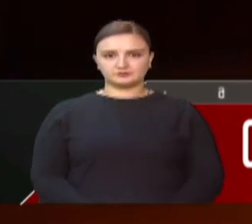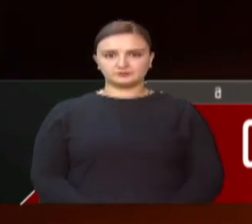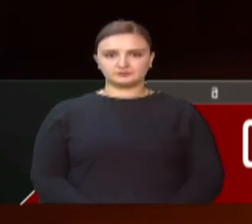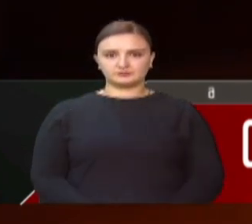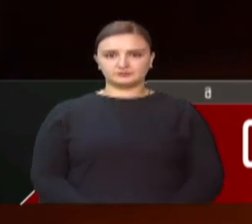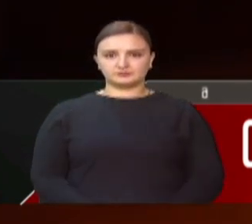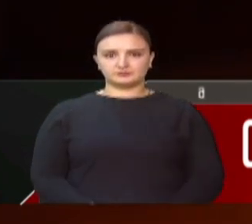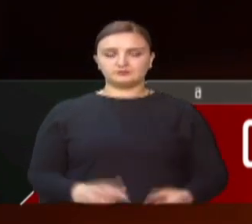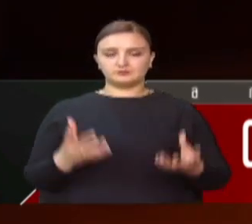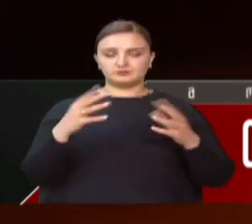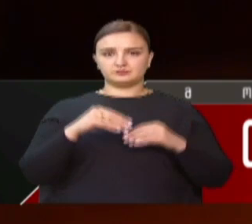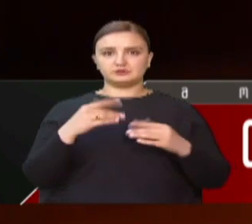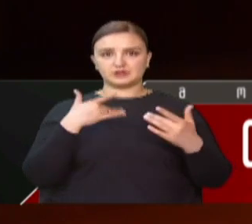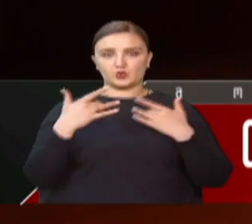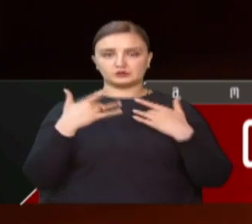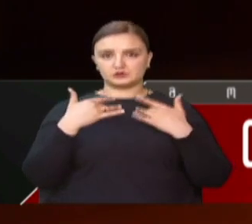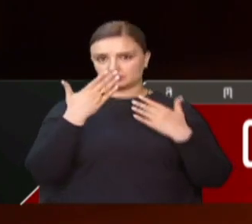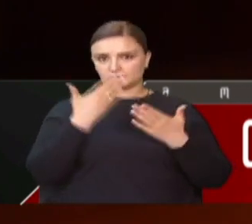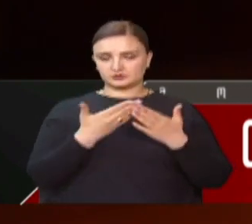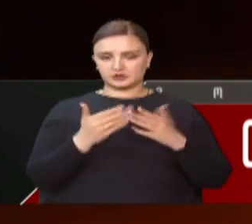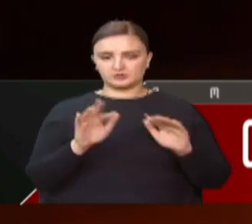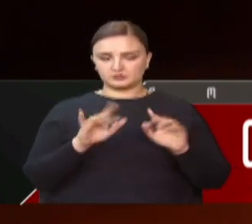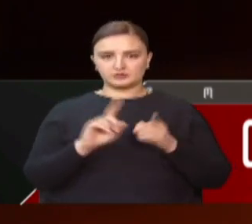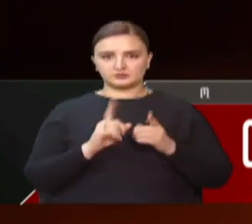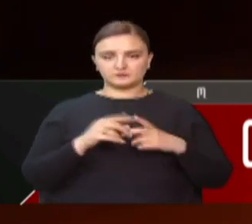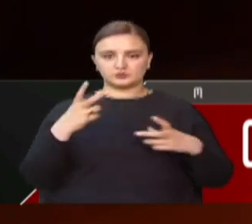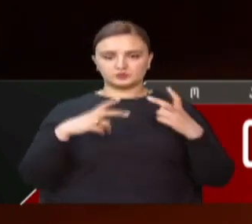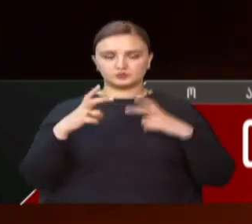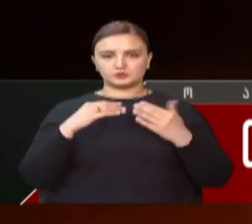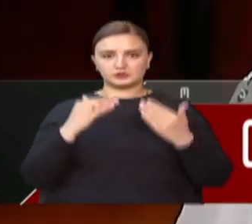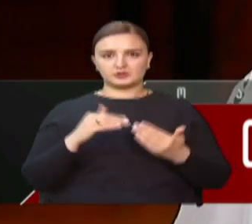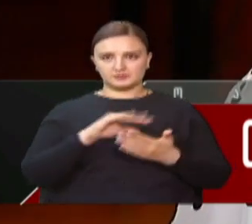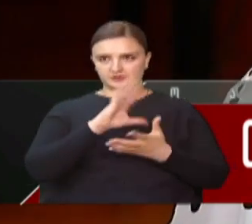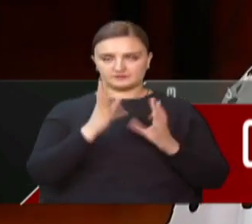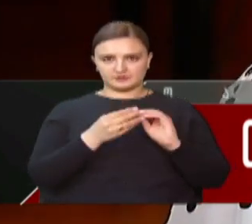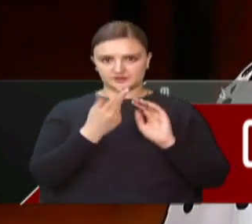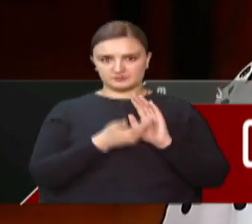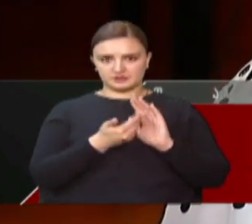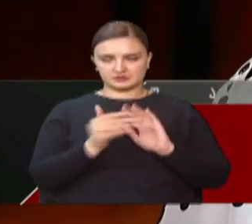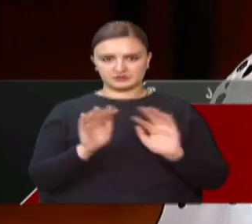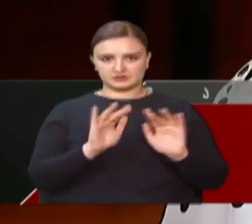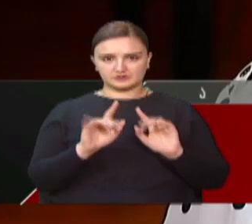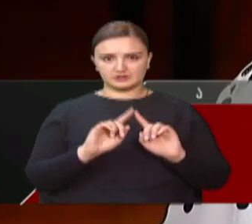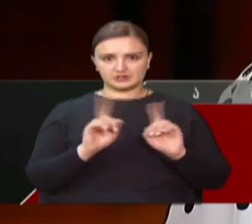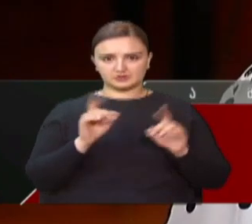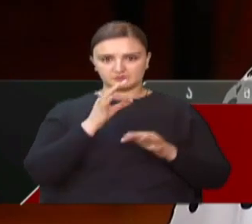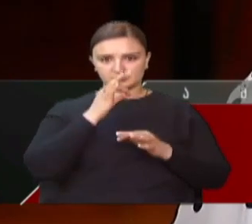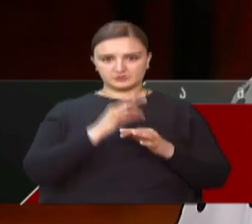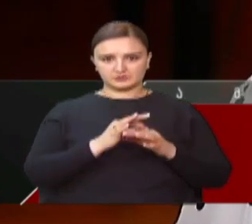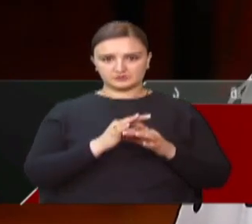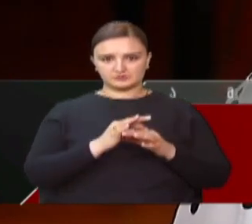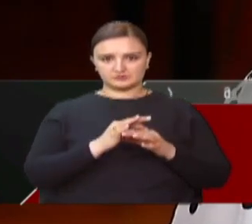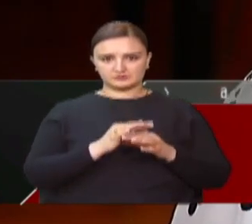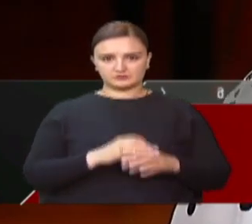საკონცერტო წარმოდგენებს, არამედ სტუდენტებისთვის მასტერკლასებს. განსაკუთრებული პასუხისმგებლობა